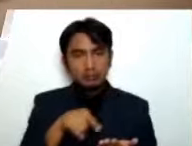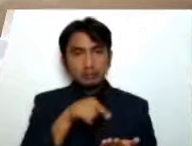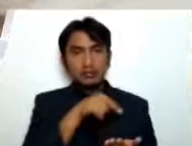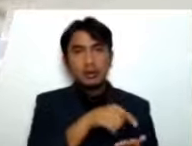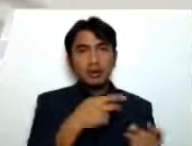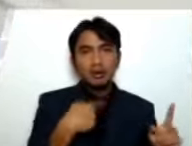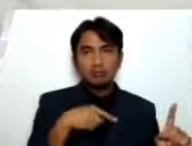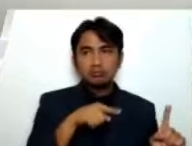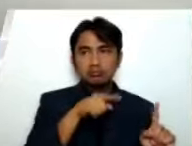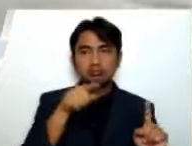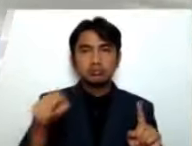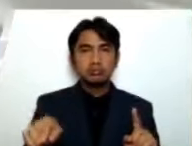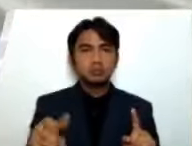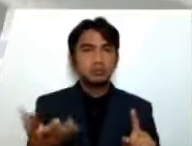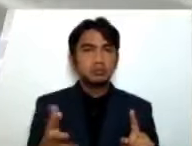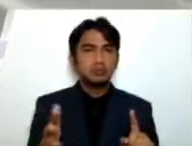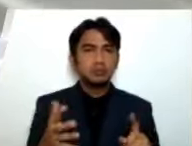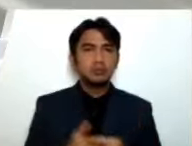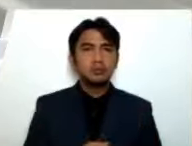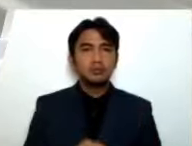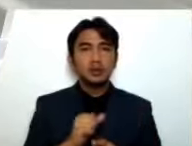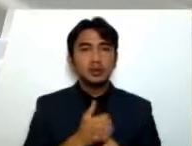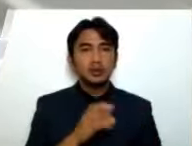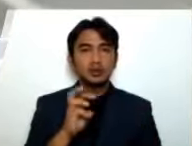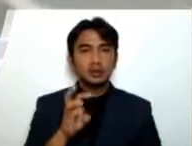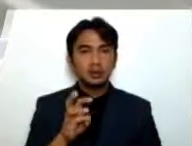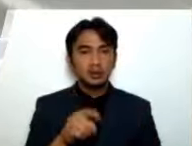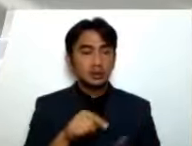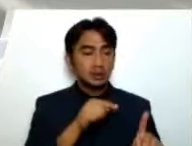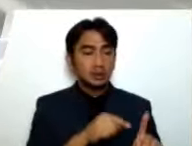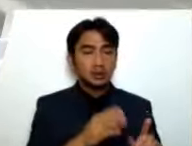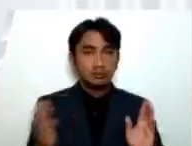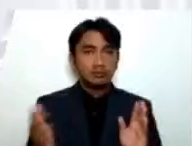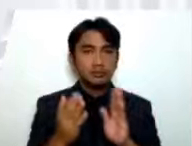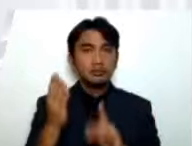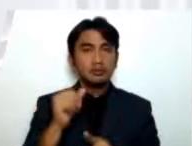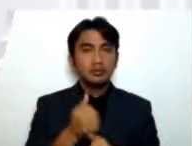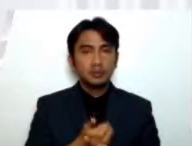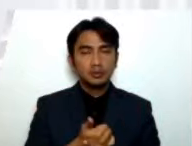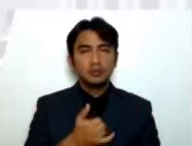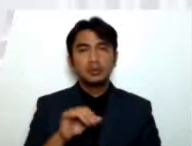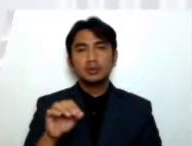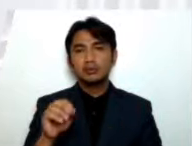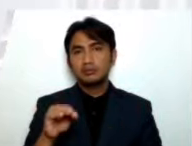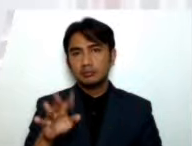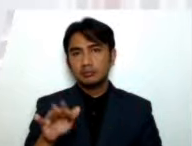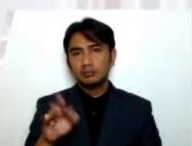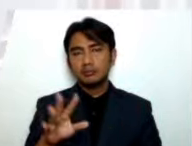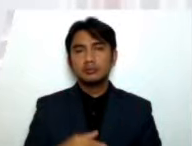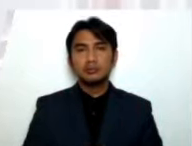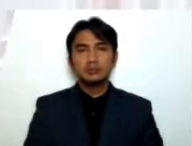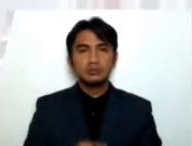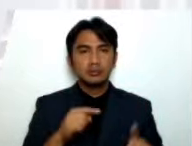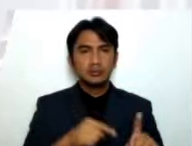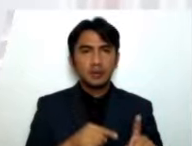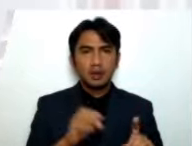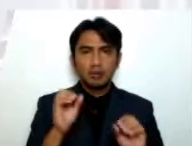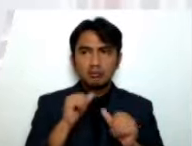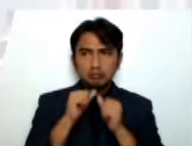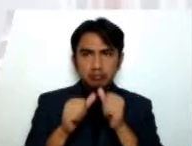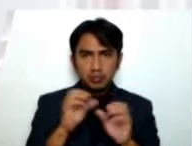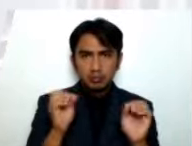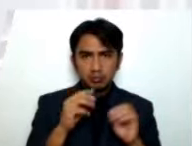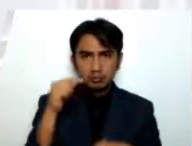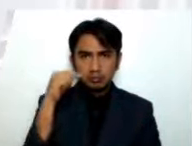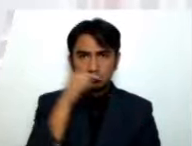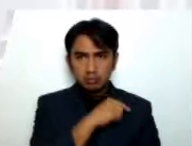16. August 15 daw humarap sa korte si Roque. Giit ni Roque, hindi siya nagsisinungaling at tinawag niya itong